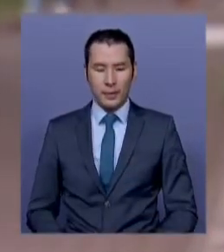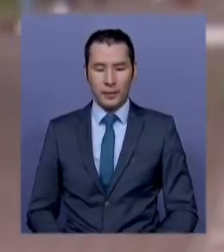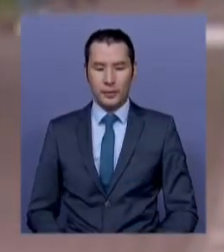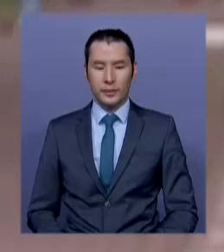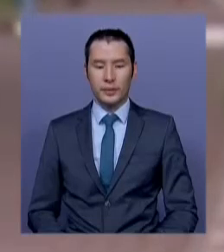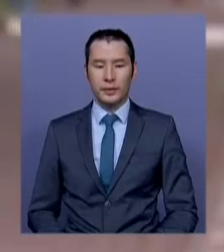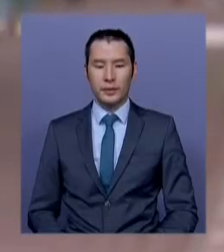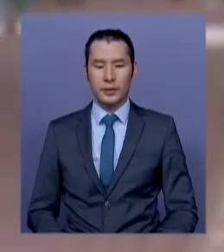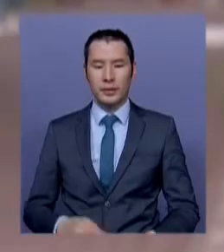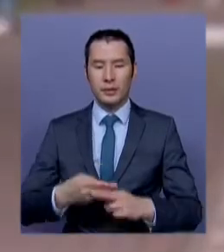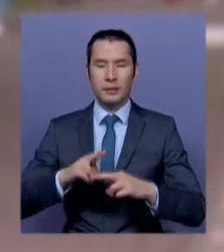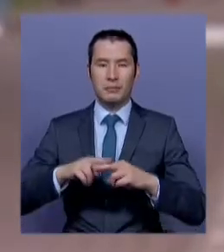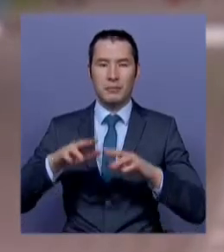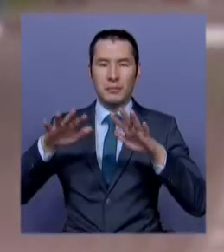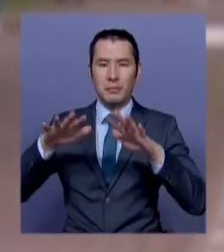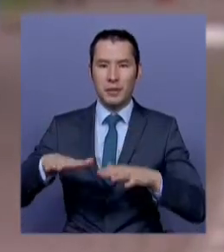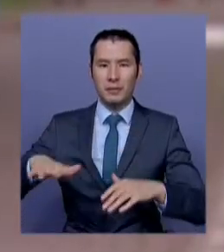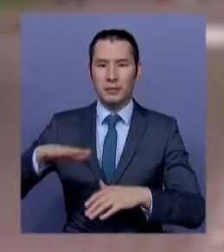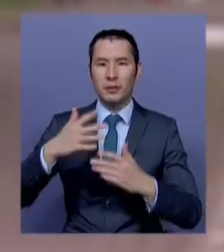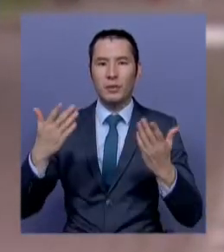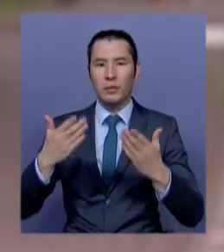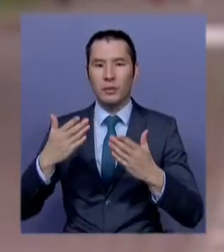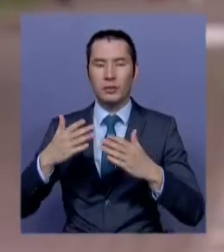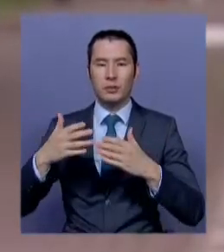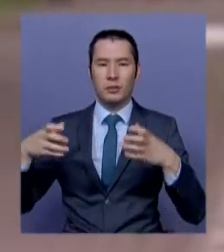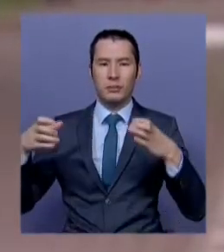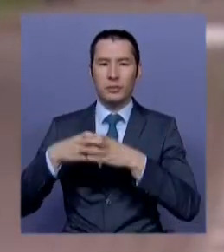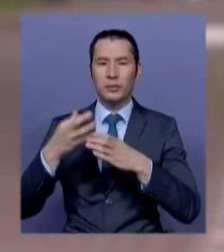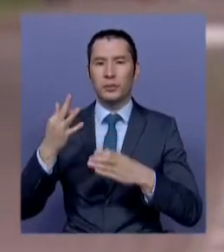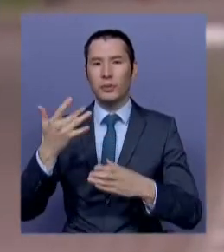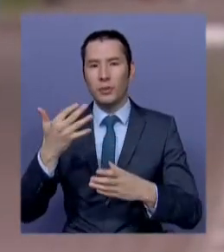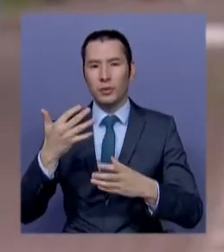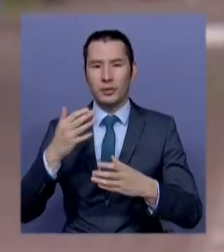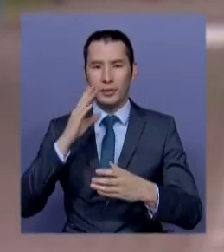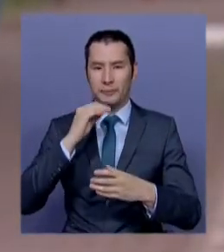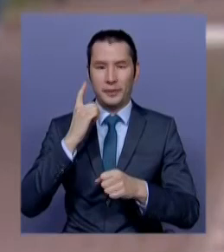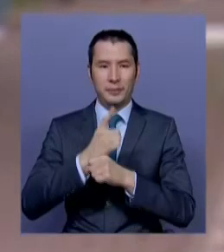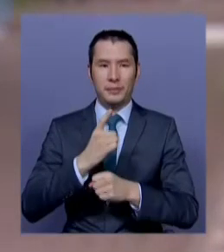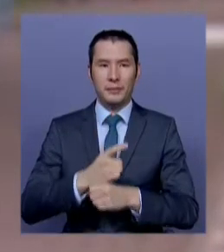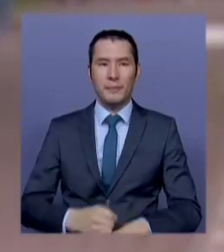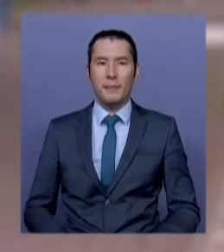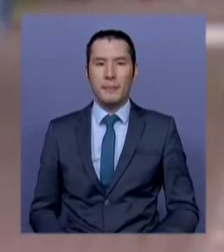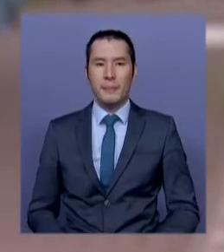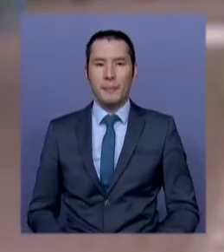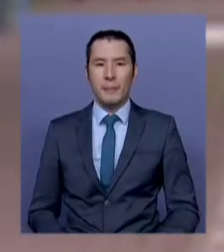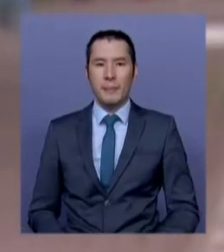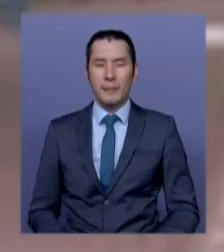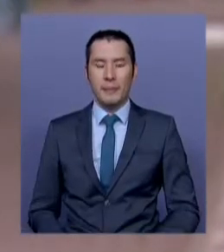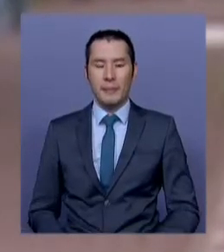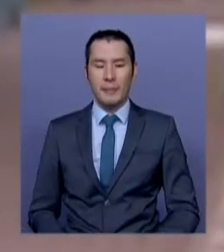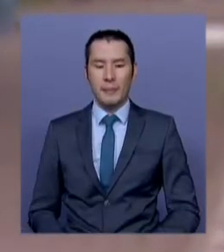жер белгіленген күні бос емес жағдайда да оның өтпеуі мүмкін. Салтан Нысанбек, Данияр Омар, Алматы арнасы,